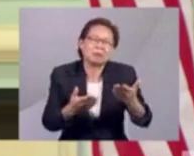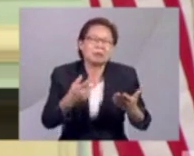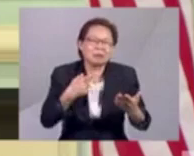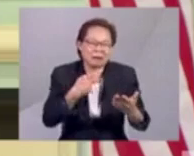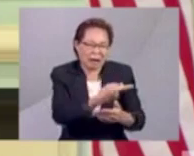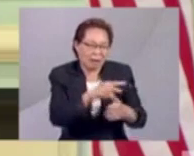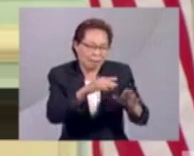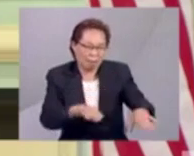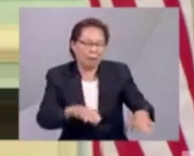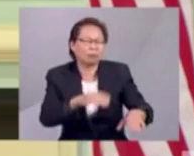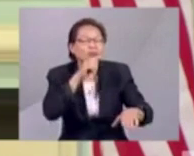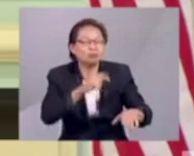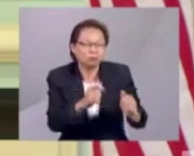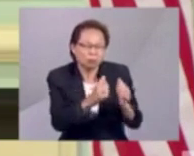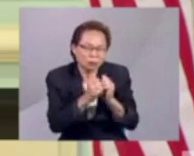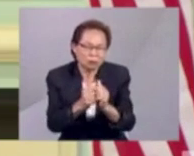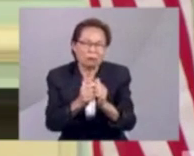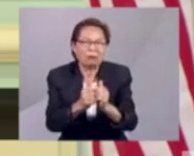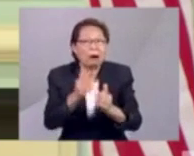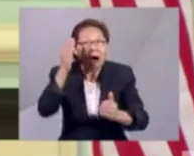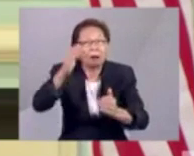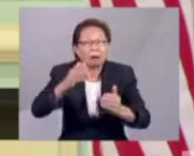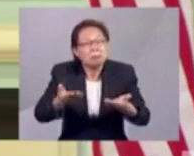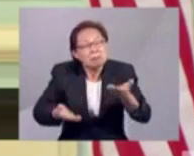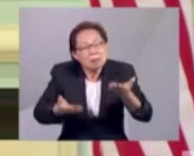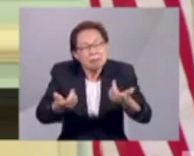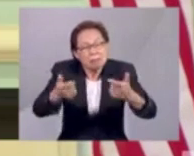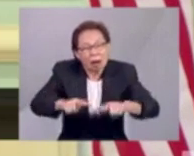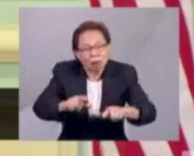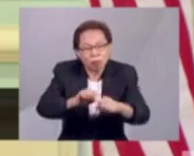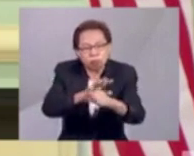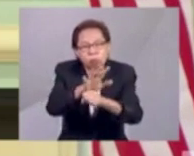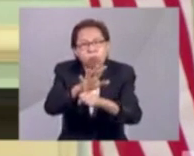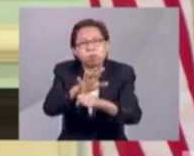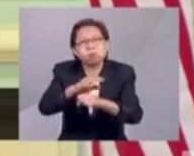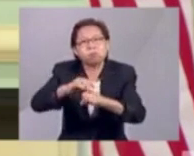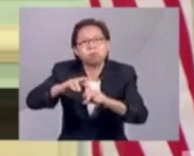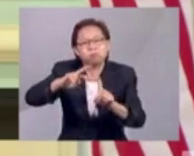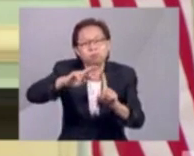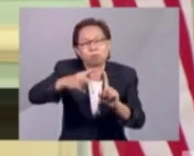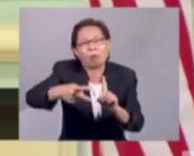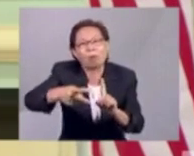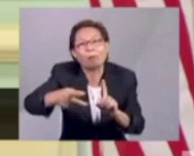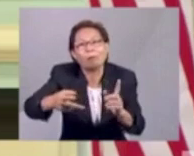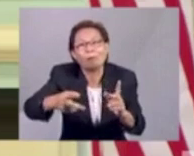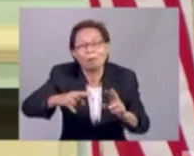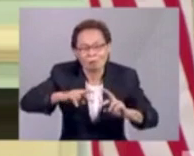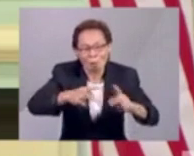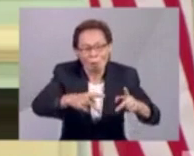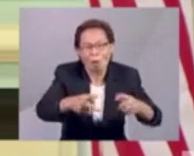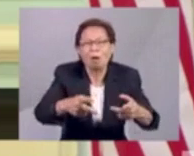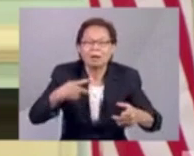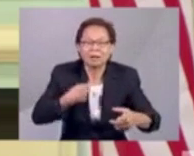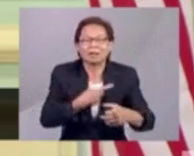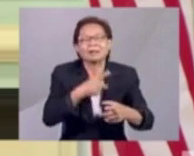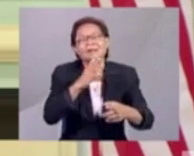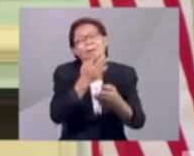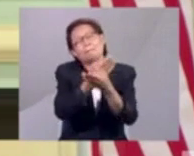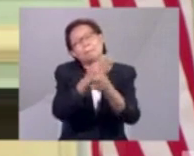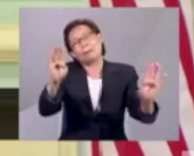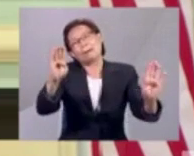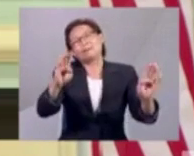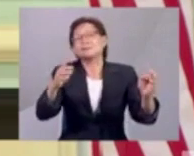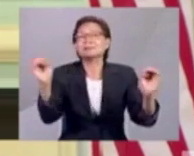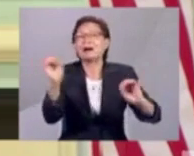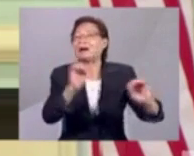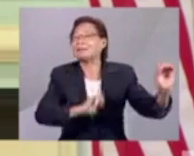menyebabkan berlakunya jangkitan COVID-19. Jadi walaupun kita kata bebas, tetapi dengan